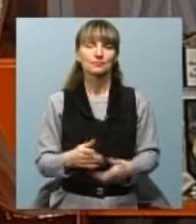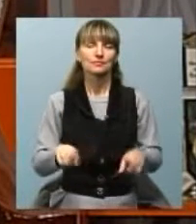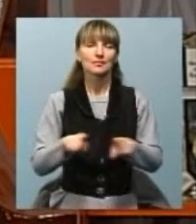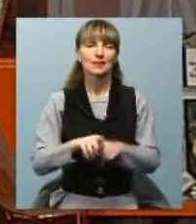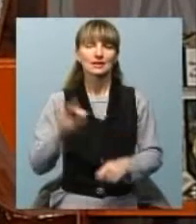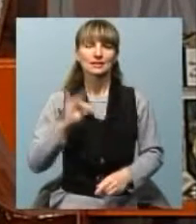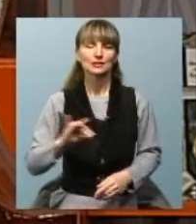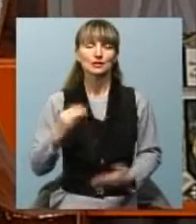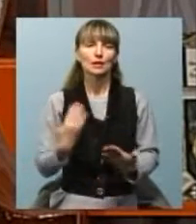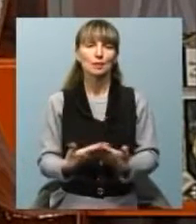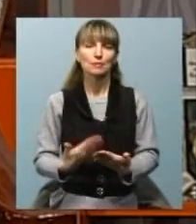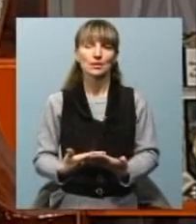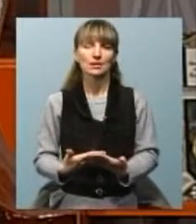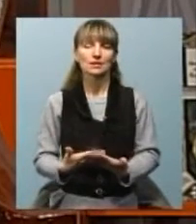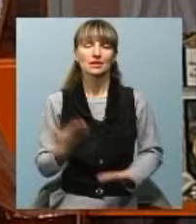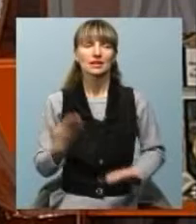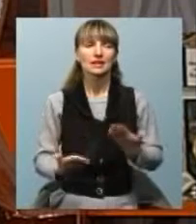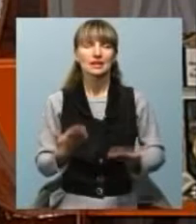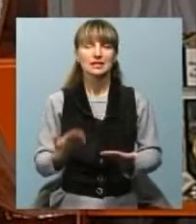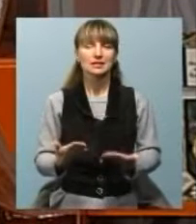є така легенда. Наприклад, якщо